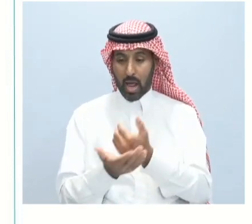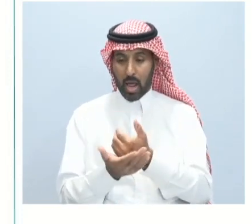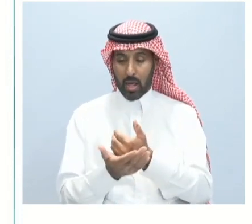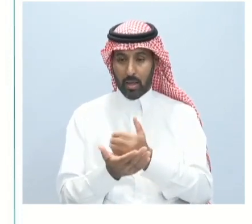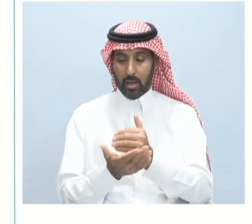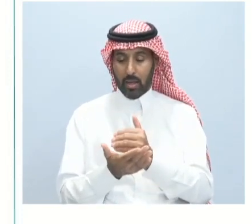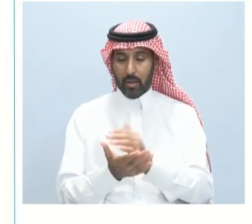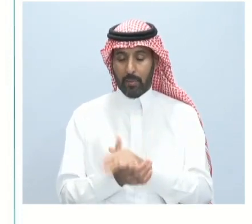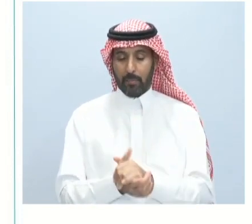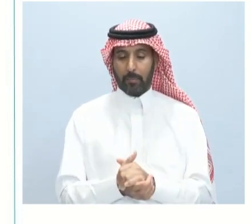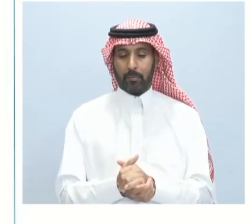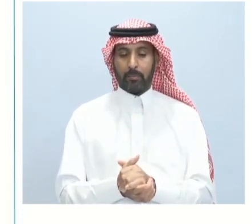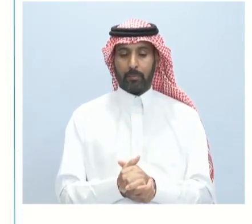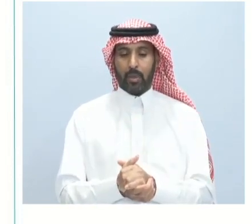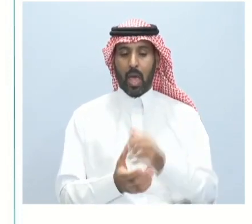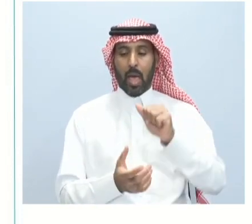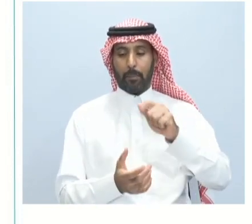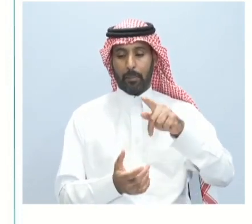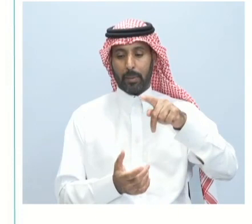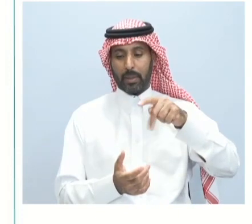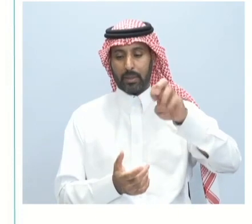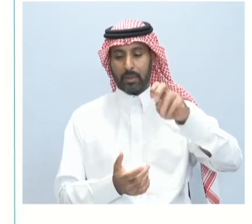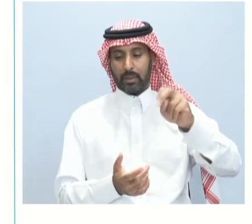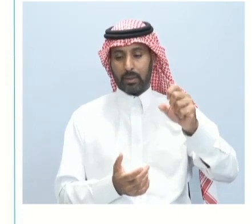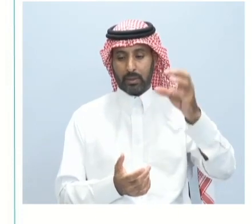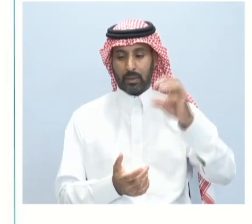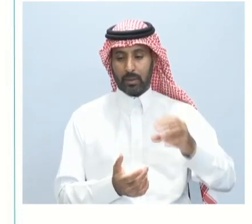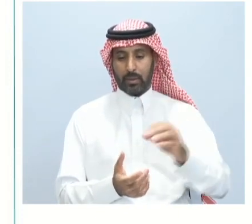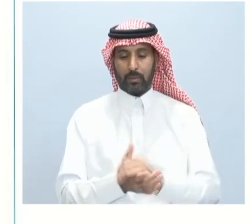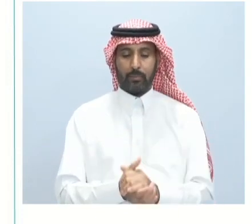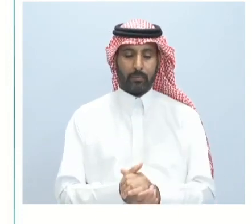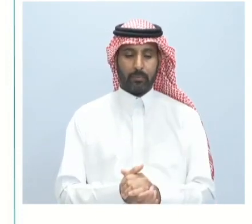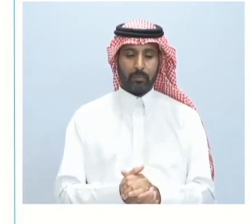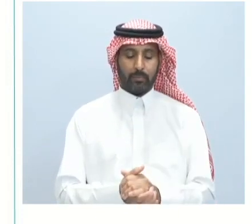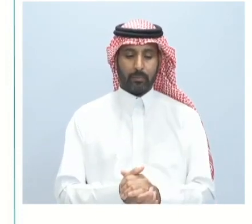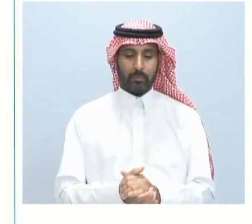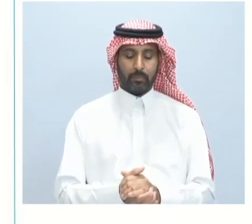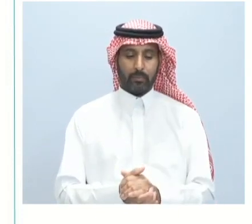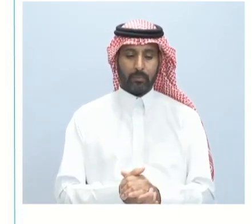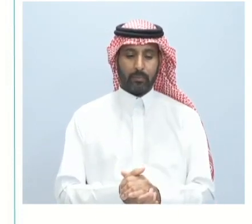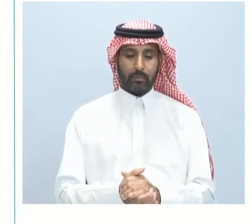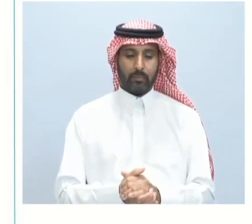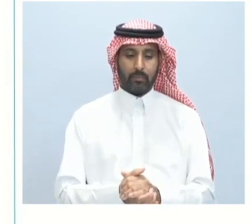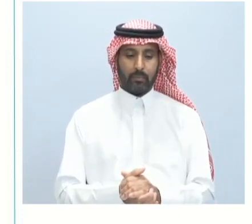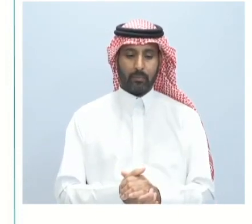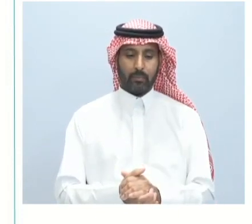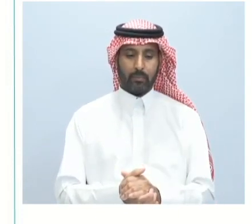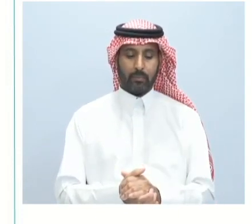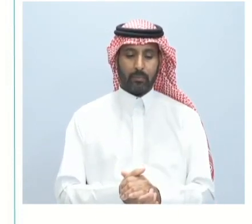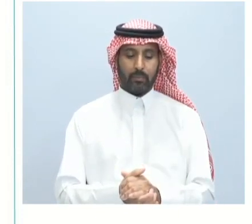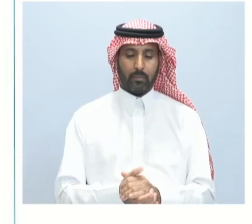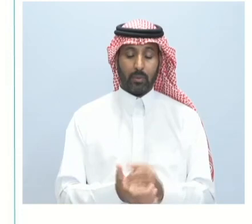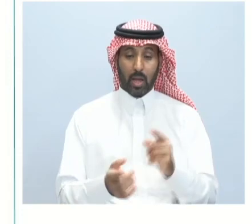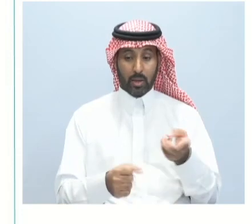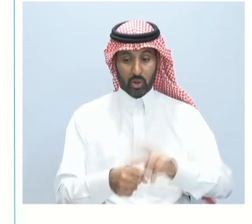من الفريق بشكل كامل باستخدام هذا المقطع البرمجي سنقوم هنا ايضا ب عمل